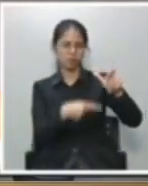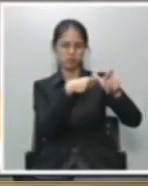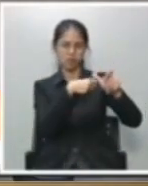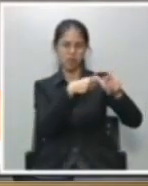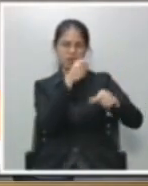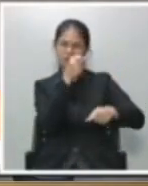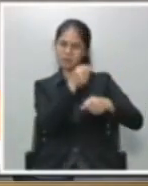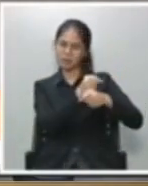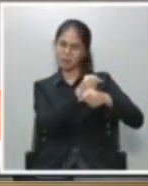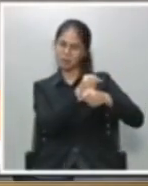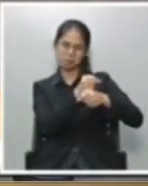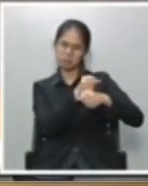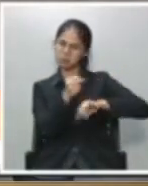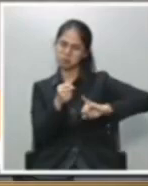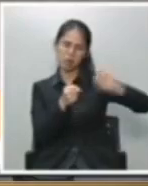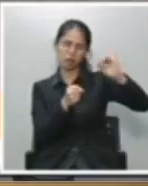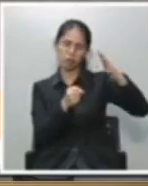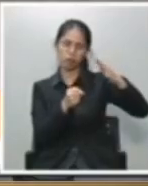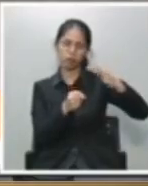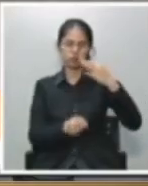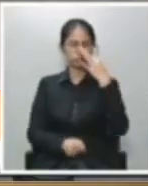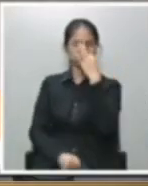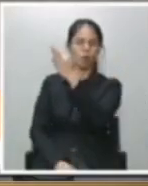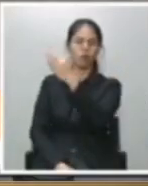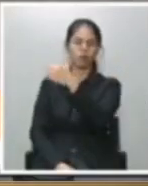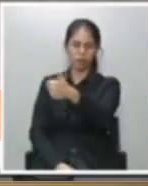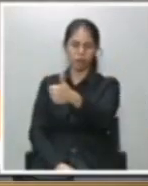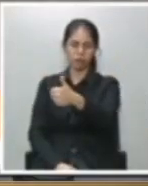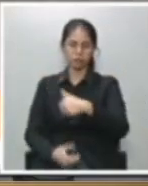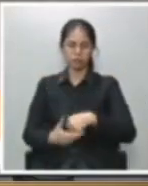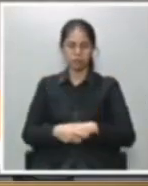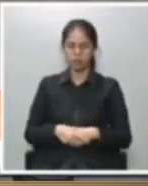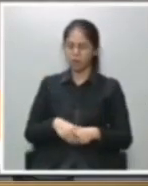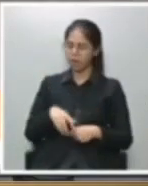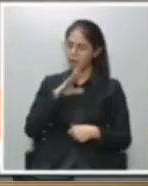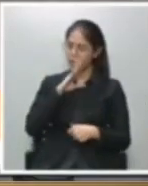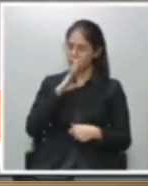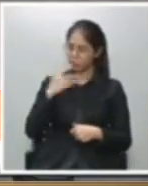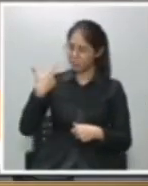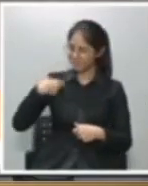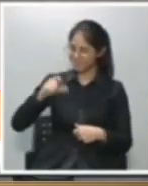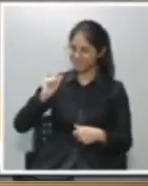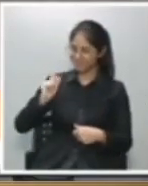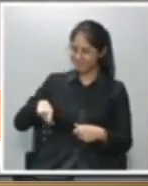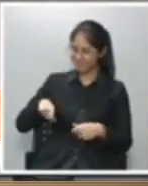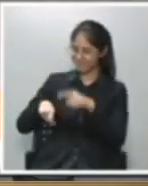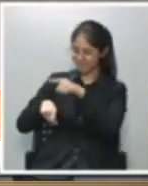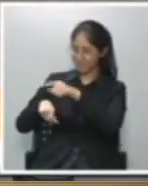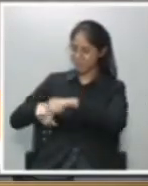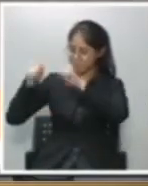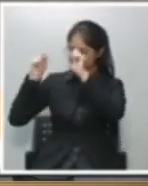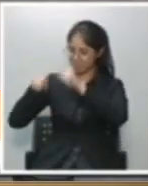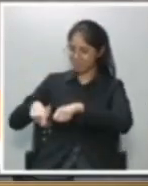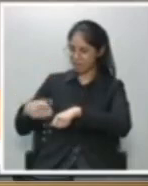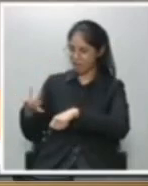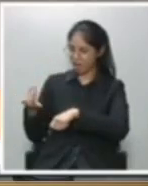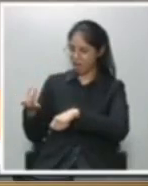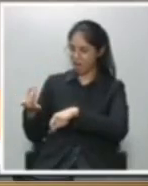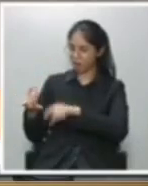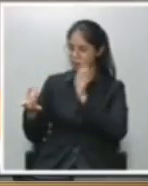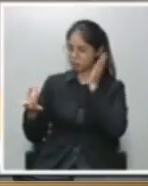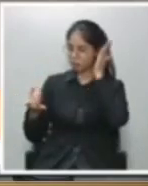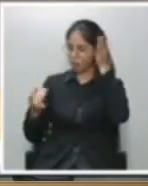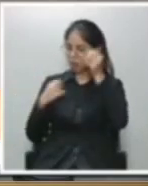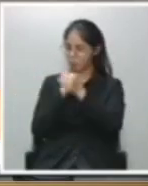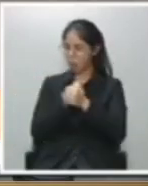ได้รับฟ้องได้วันนี้ถ้าศาลฎีกานำเรื่องนี้มาประชุมใหญ่แล้วมีมติอย่างไรเนี่ยมันจะเป็นทิศทางของการป้องกัน